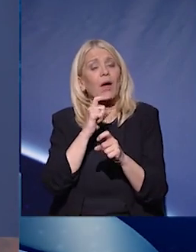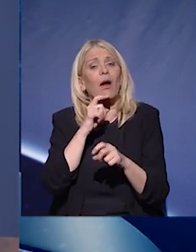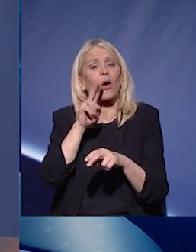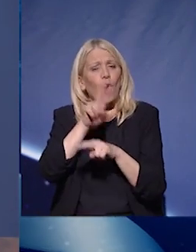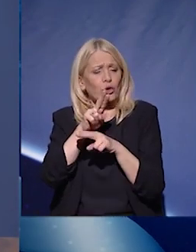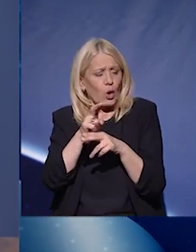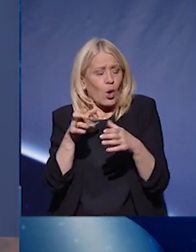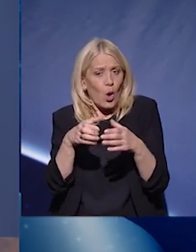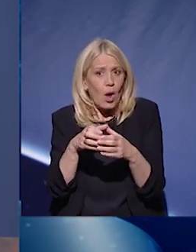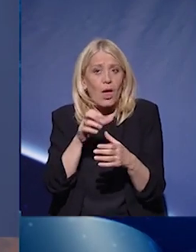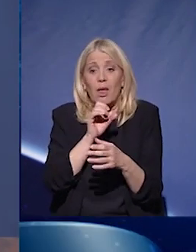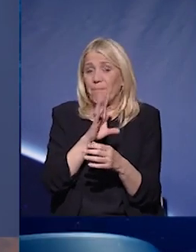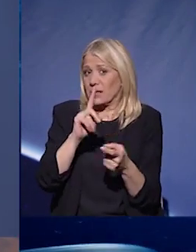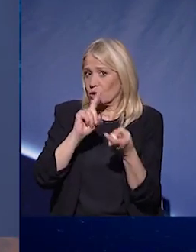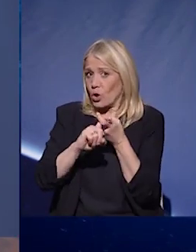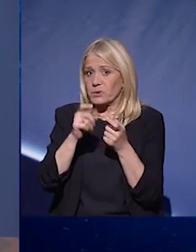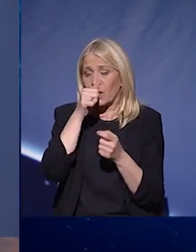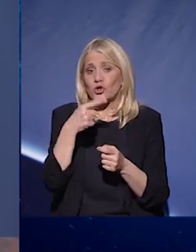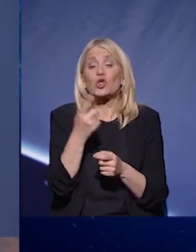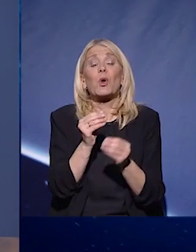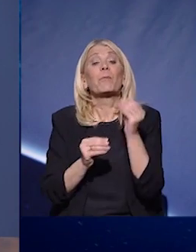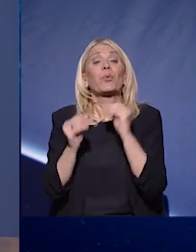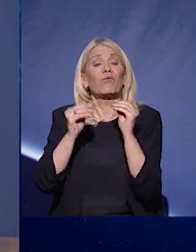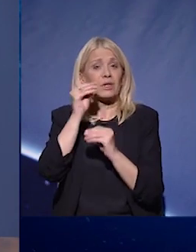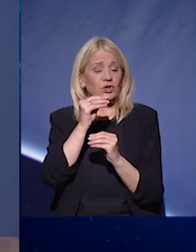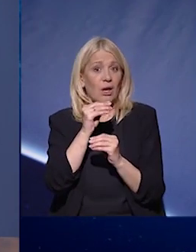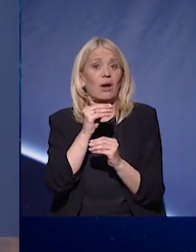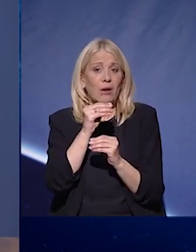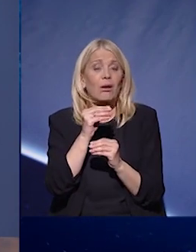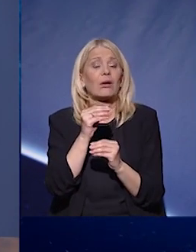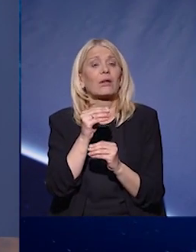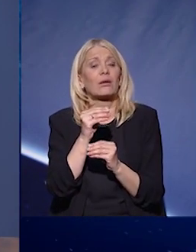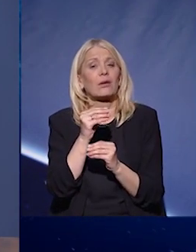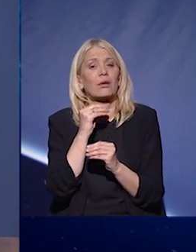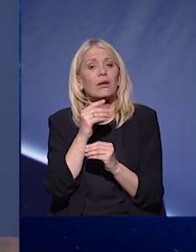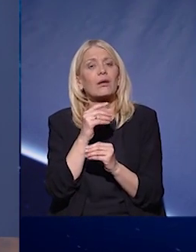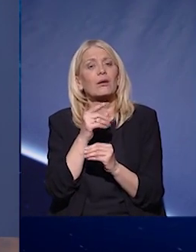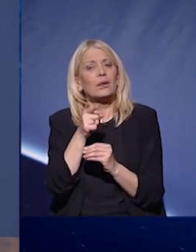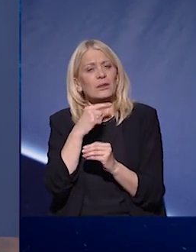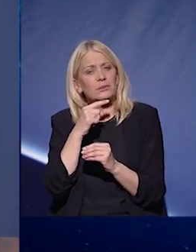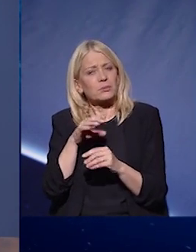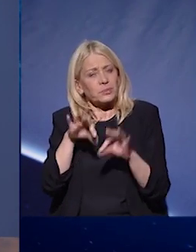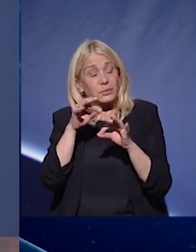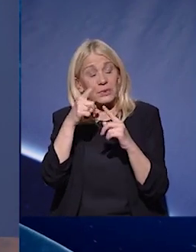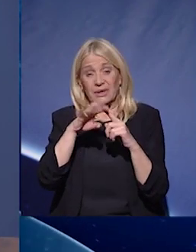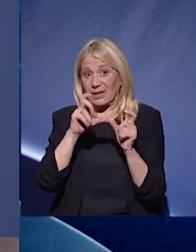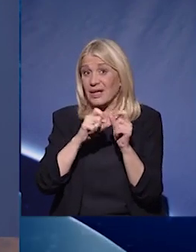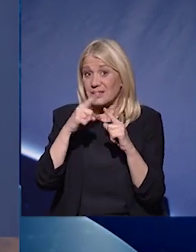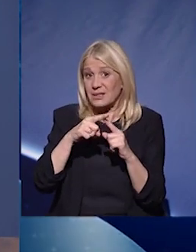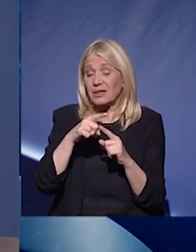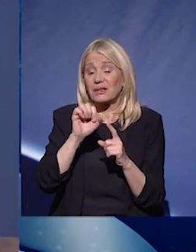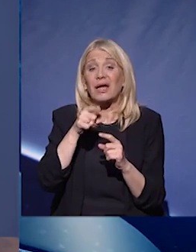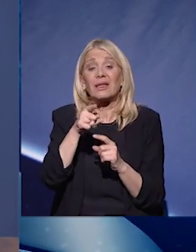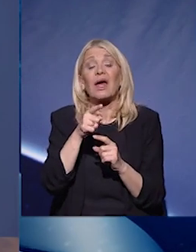kontrolom i da bez obzira što smo povećali značajno indikacije za testiranje, da